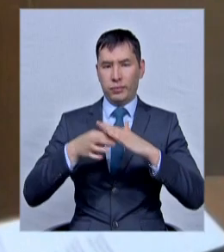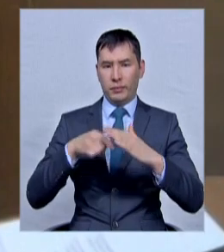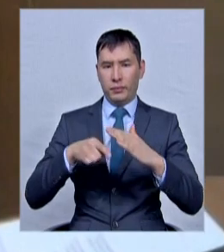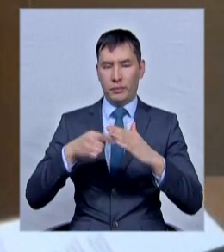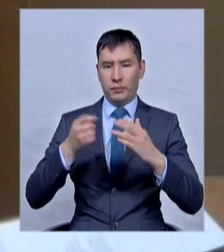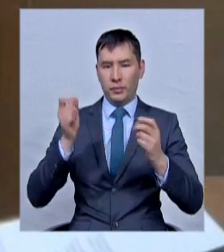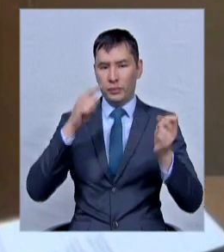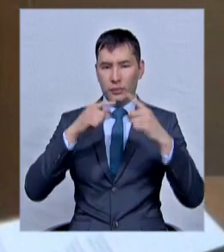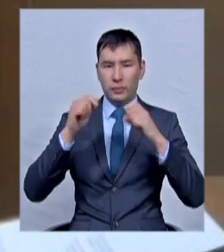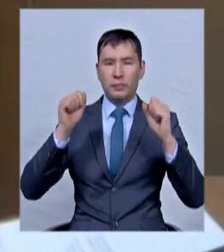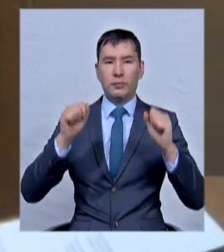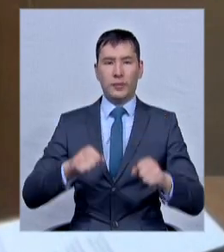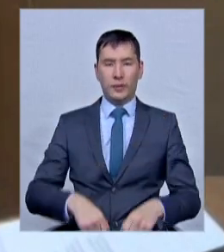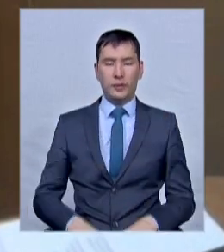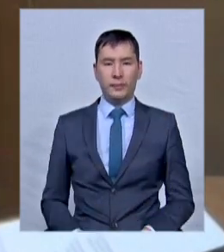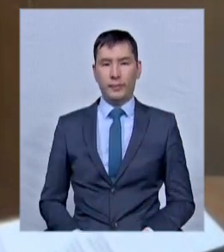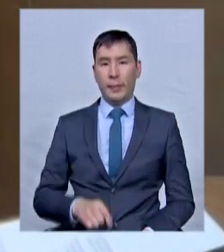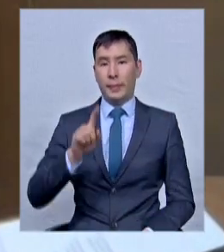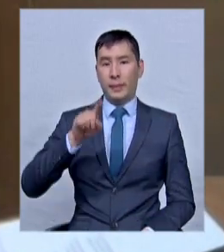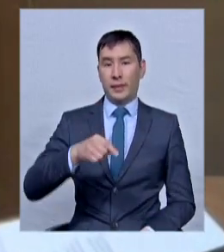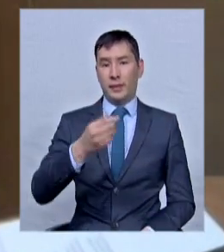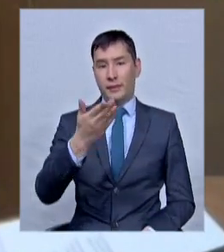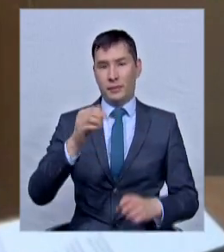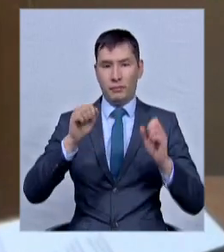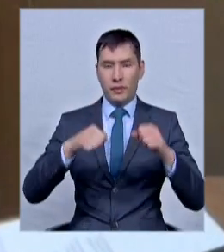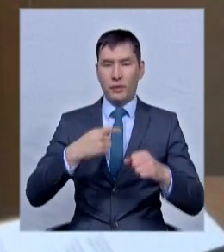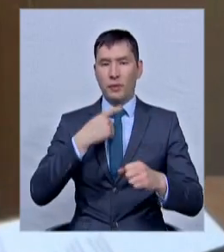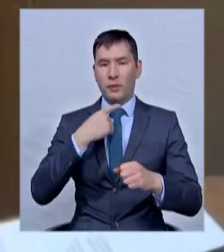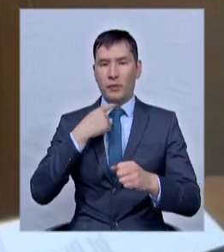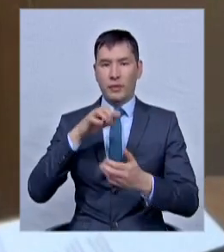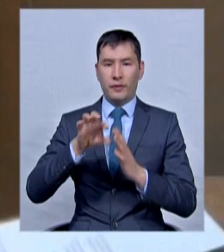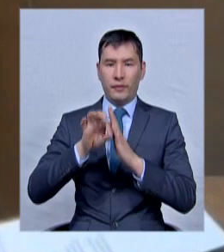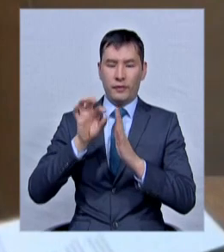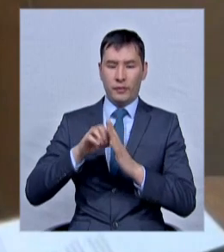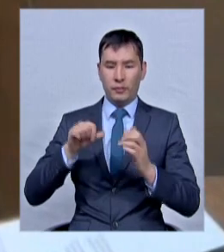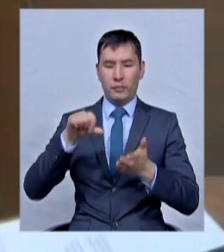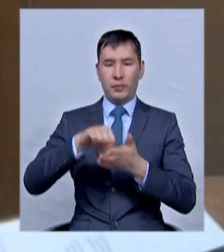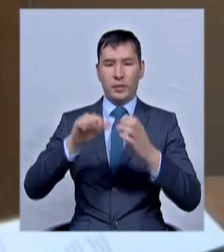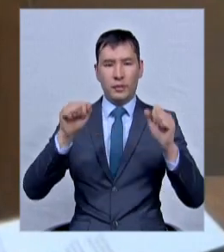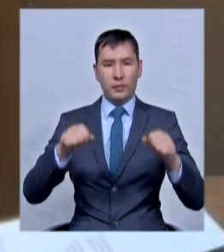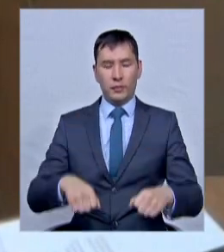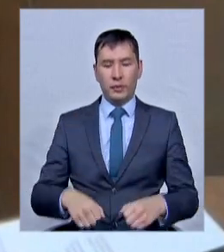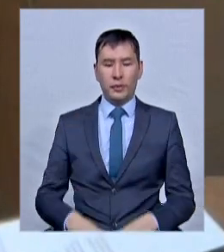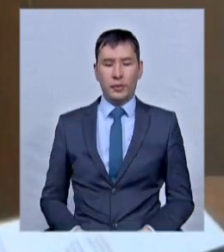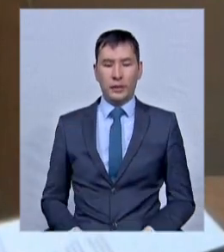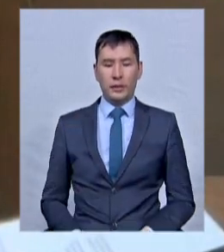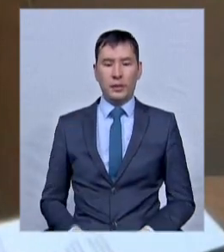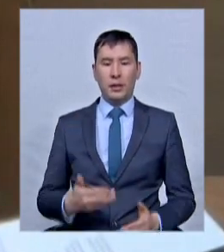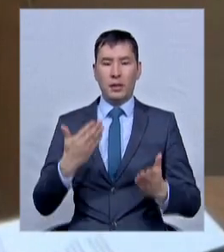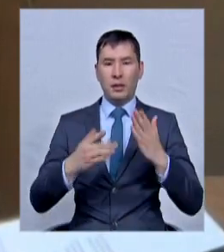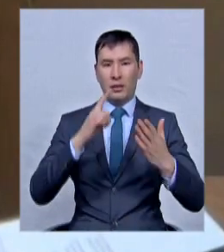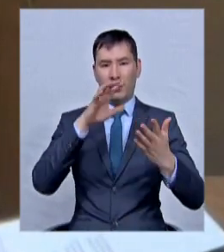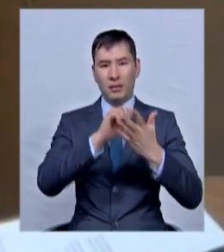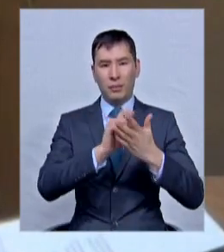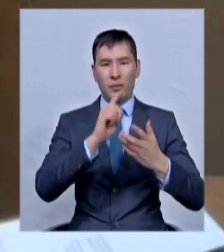де қала өмірін жақсартуға атсалысасыздар. Мұнда дауыс беруден бөлек көптеген функция бар. Егер қосымшада қателіктер немесе